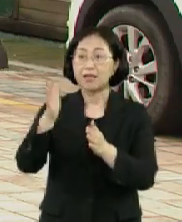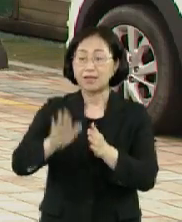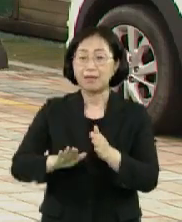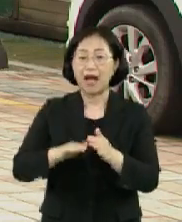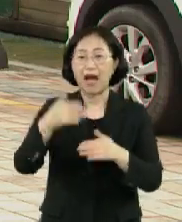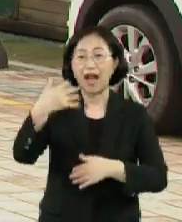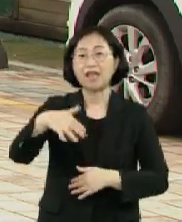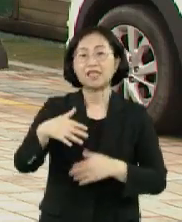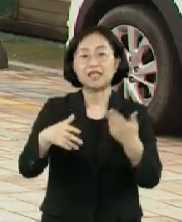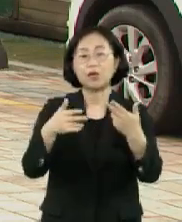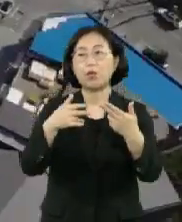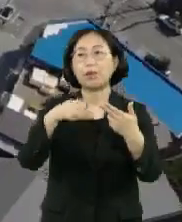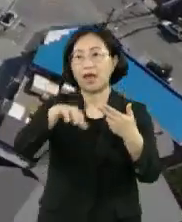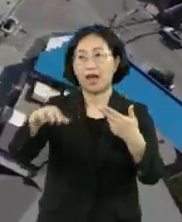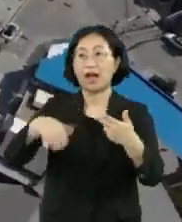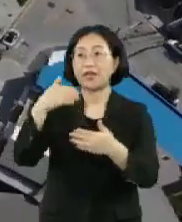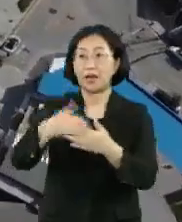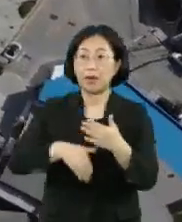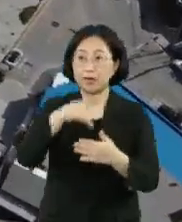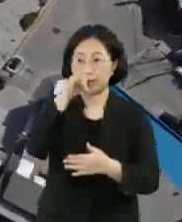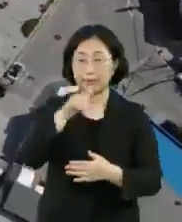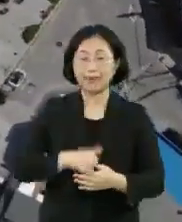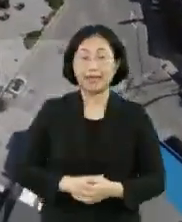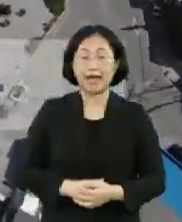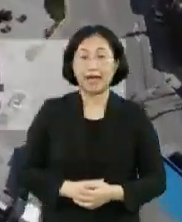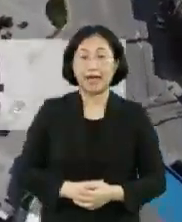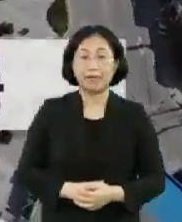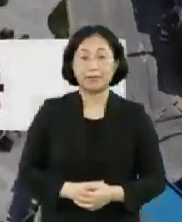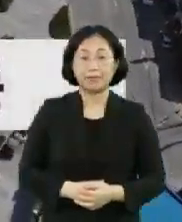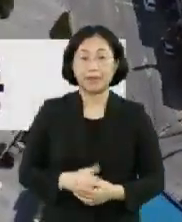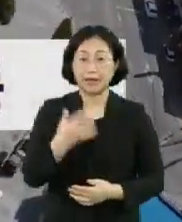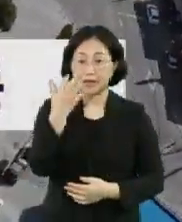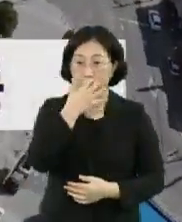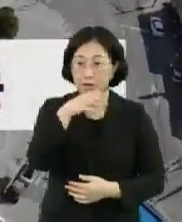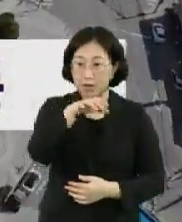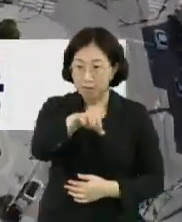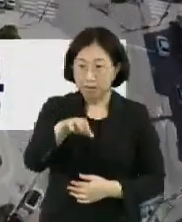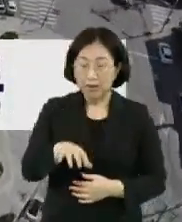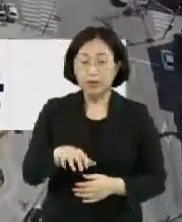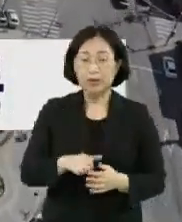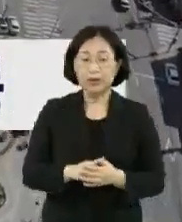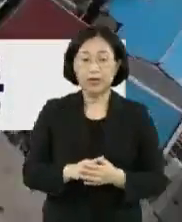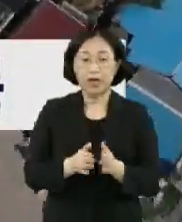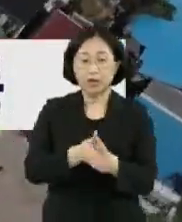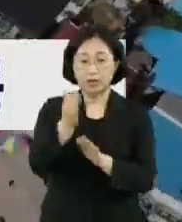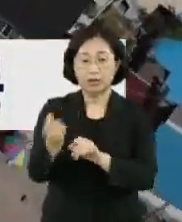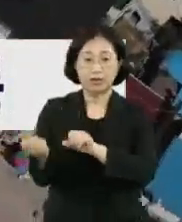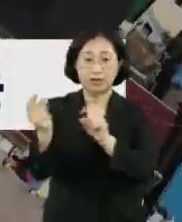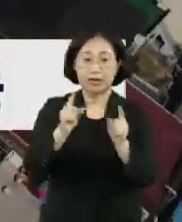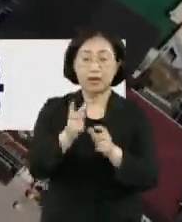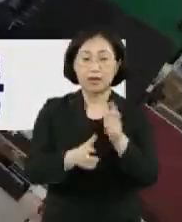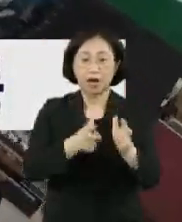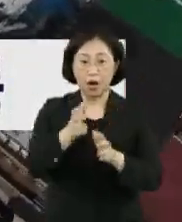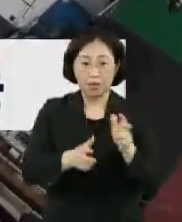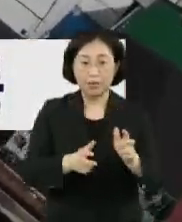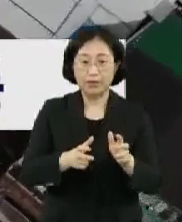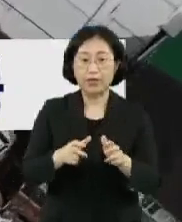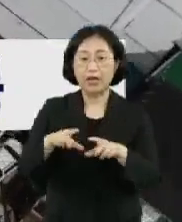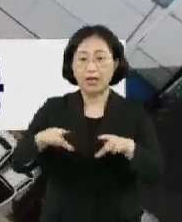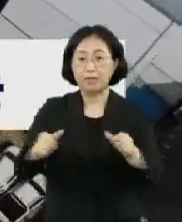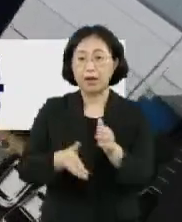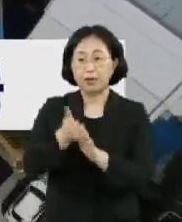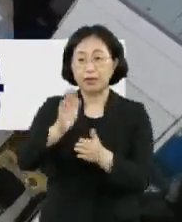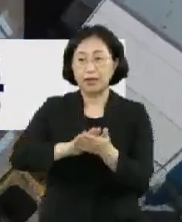업소가 영업을 하고 있습니다. 우선 성매매 집결지에 대한 도시재생 사업은 일반